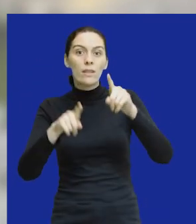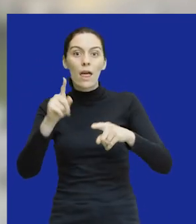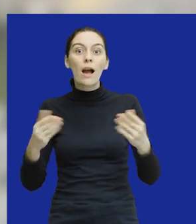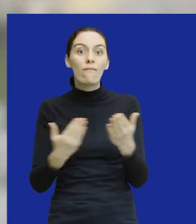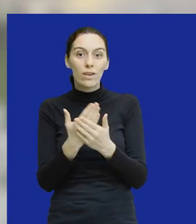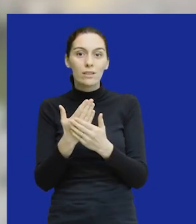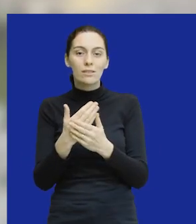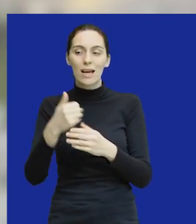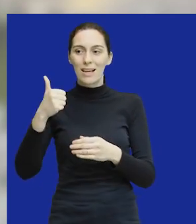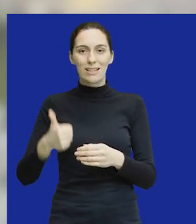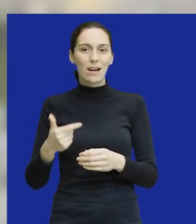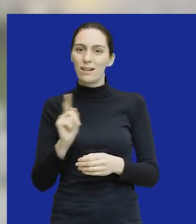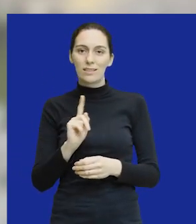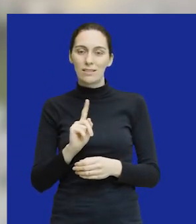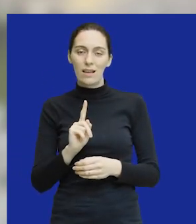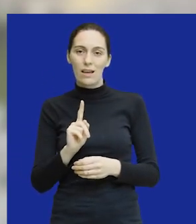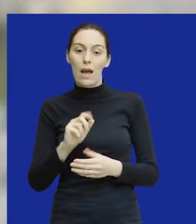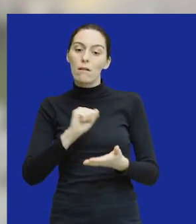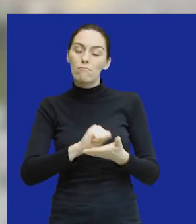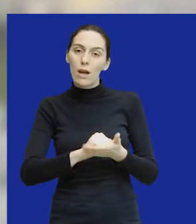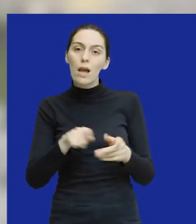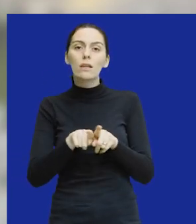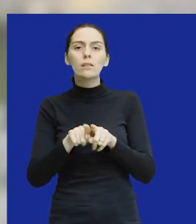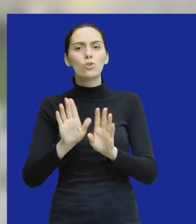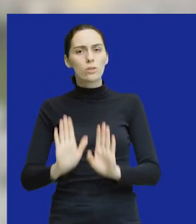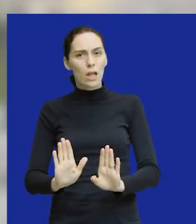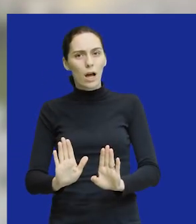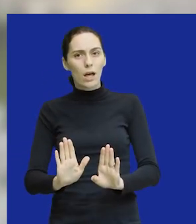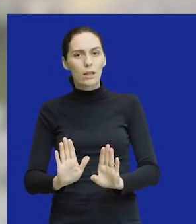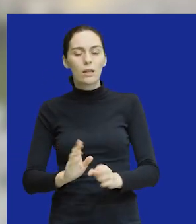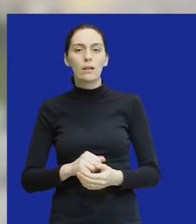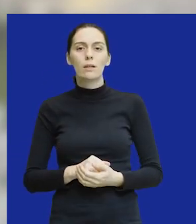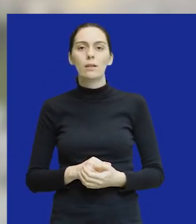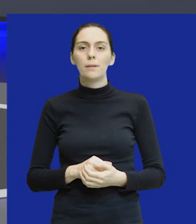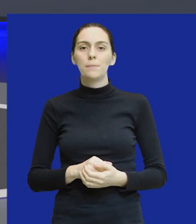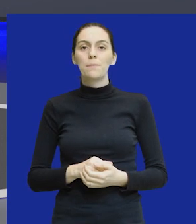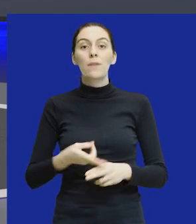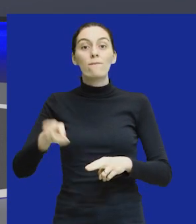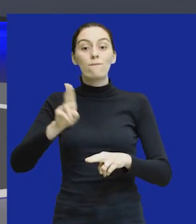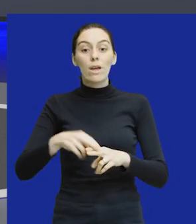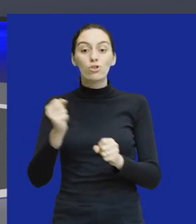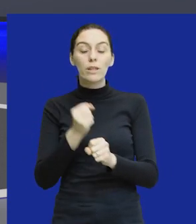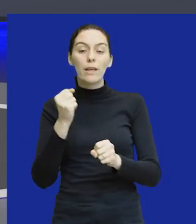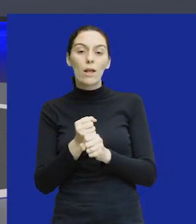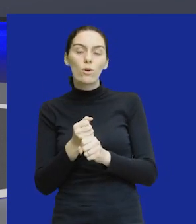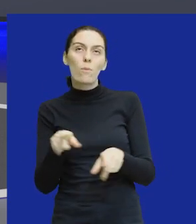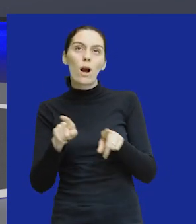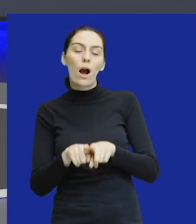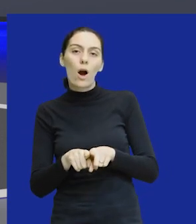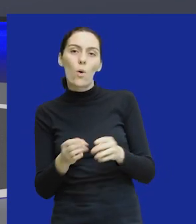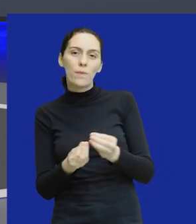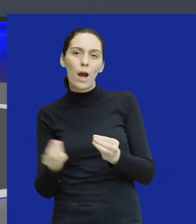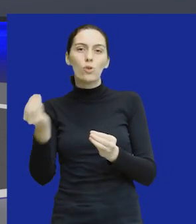neku vijest, danas više to nije tako. Mediji su isto malo stali na loptu. Više djelujemo u